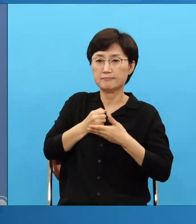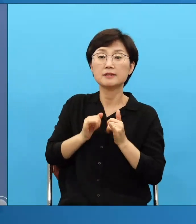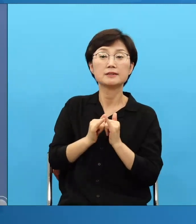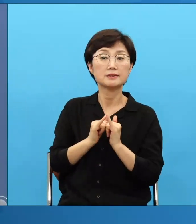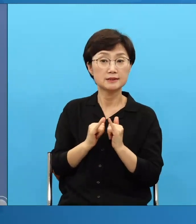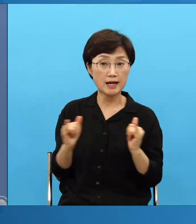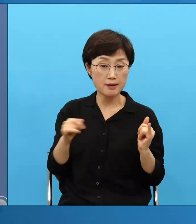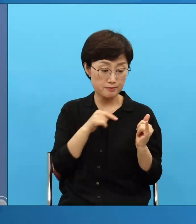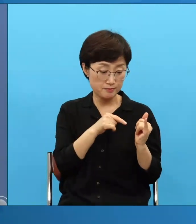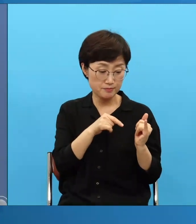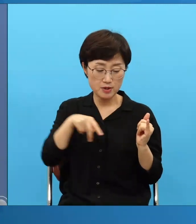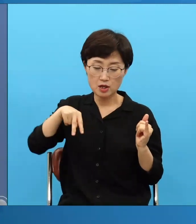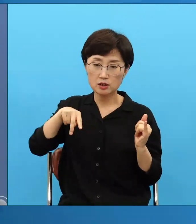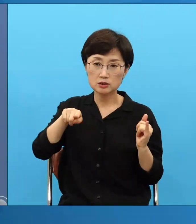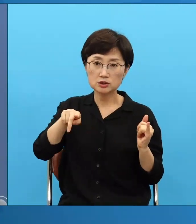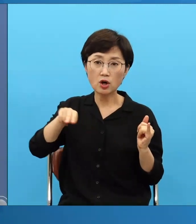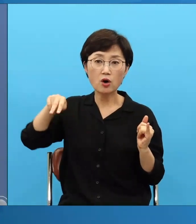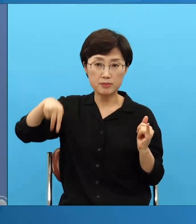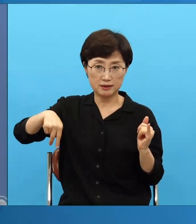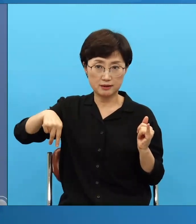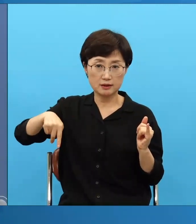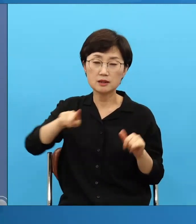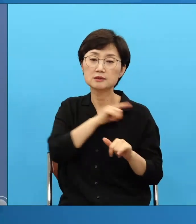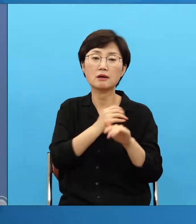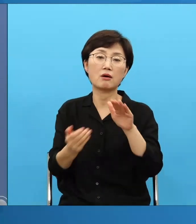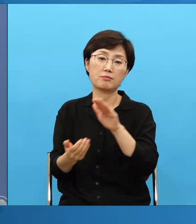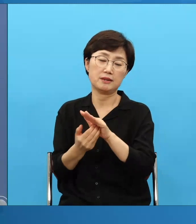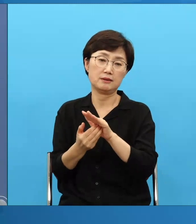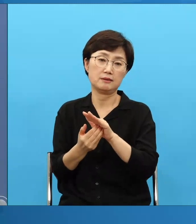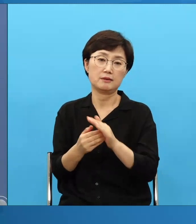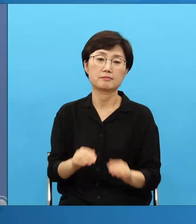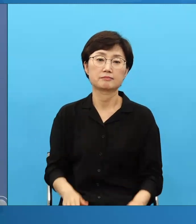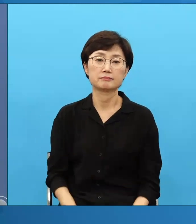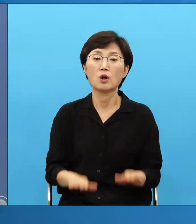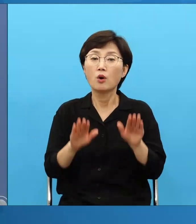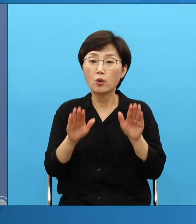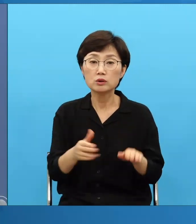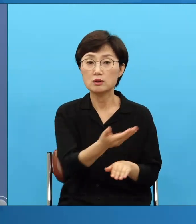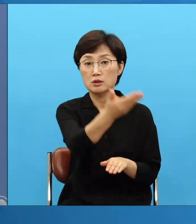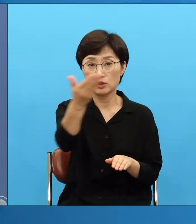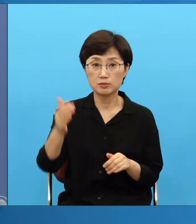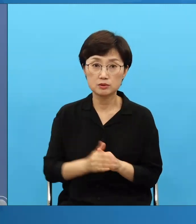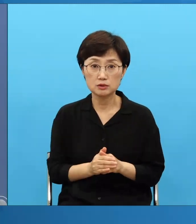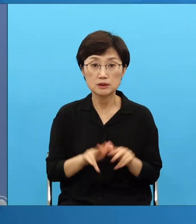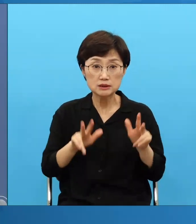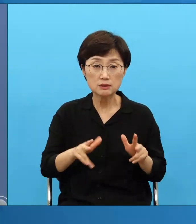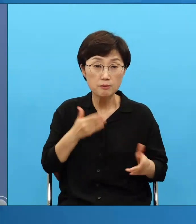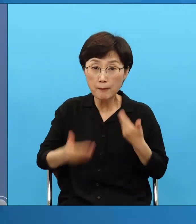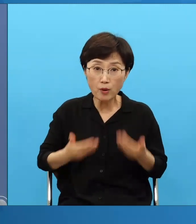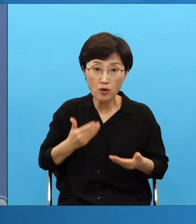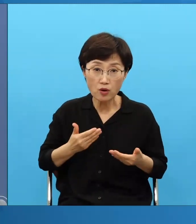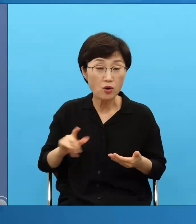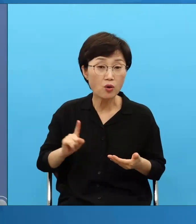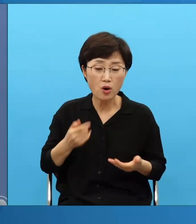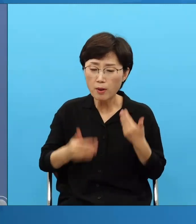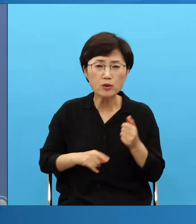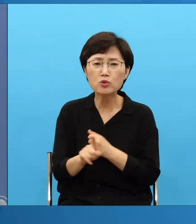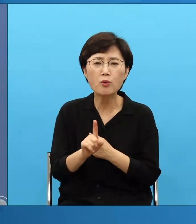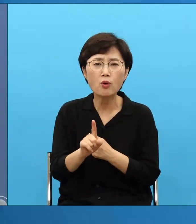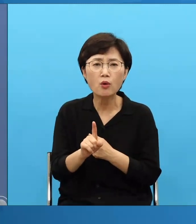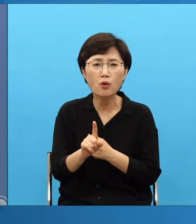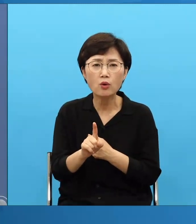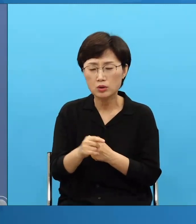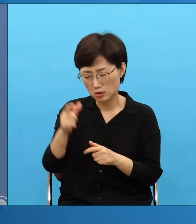possesses this. 역사는 날 수밖에 Then 없습니다. works are compelled to happen. 오늘 여러분 뭘로 바쁘십니까? Now, what are you so busy with? 여러분